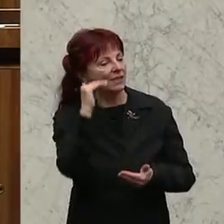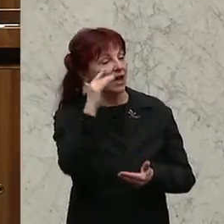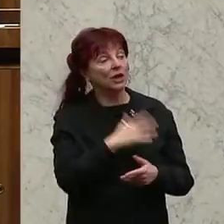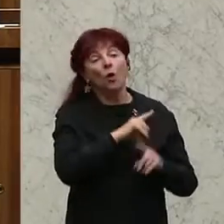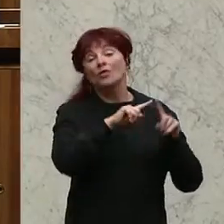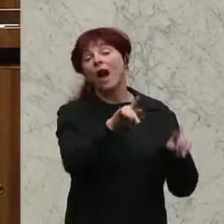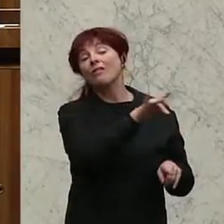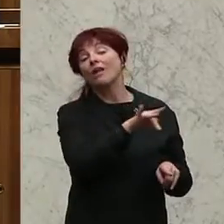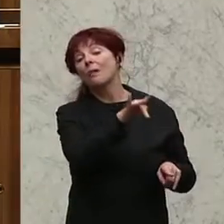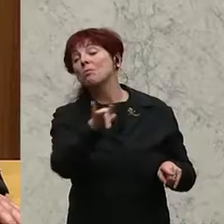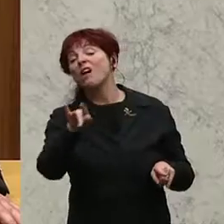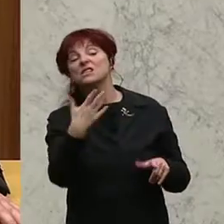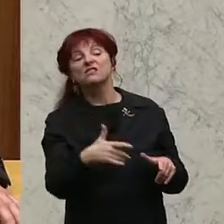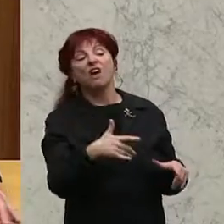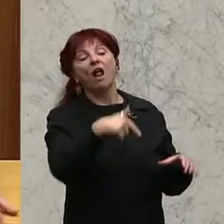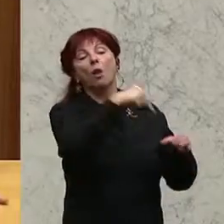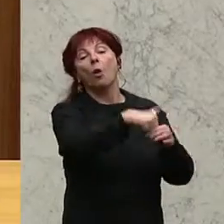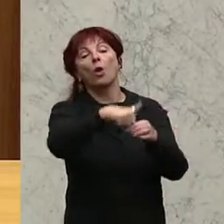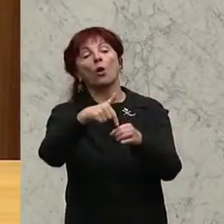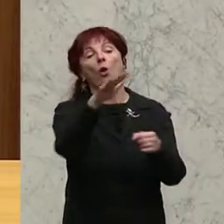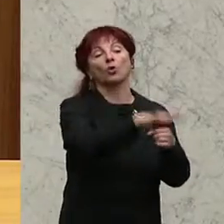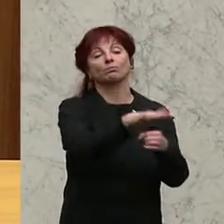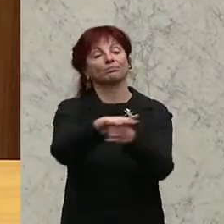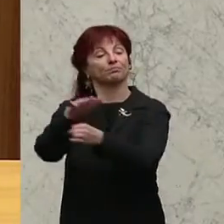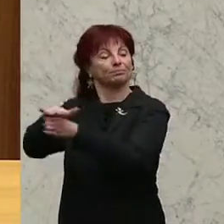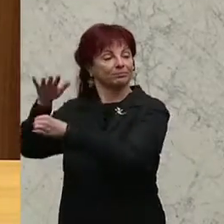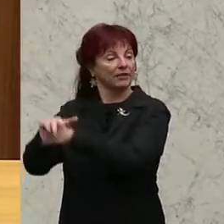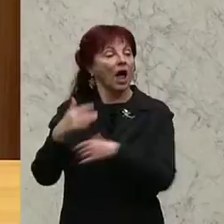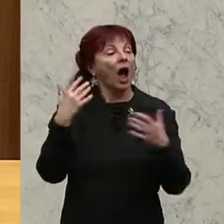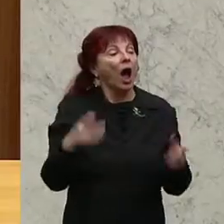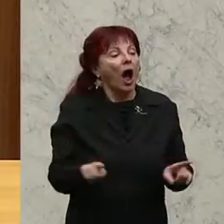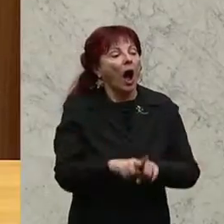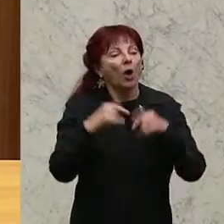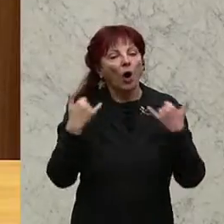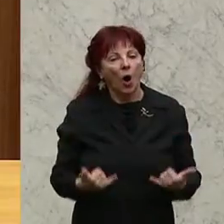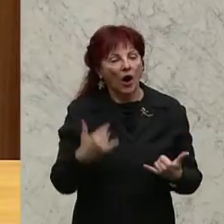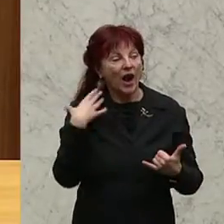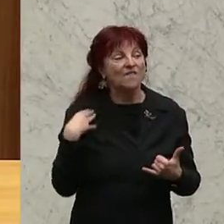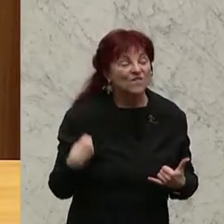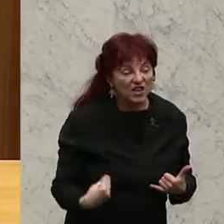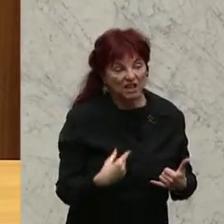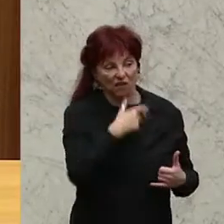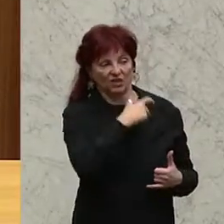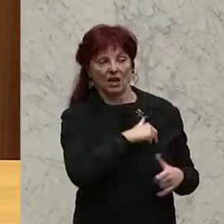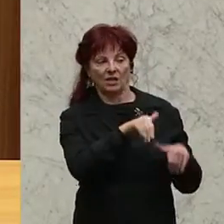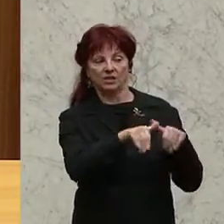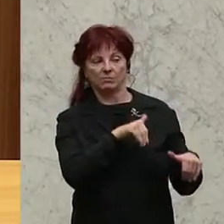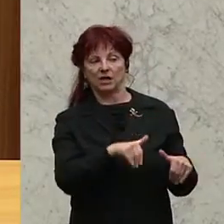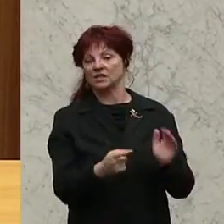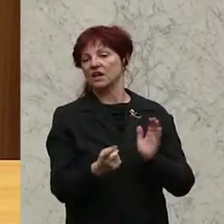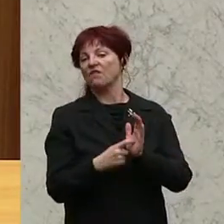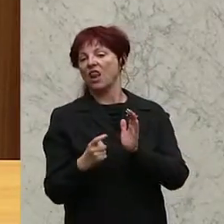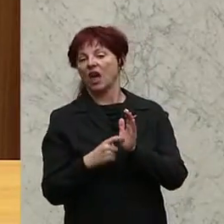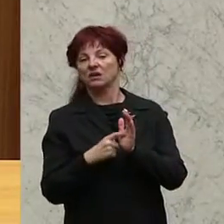Budgetlöcher an anderer Stelle gestopft. Auch heuer, 2017, greift der Finanzminister wieder ins Justizbudget, indem er sich die